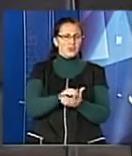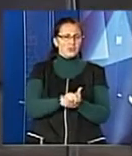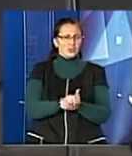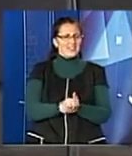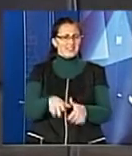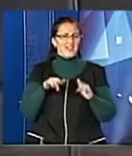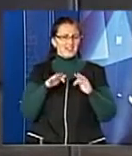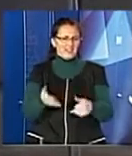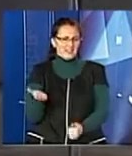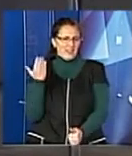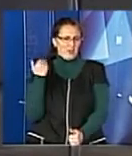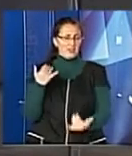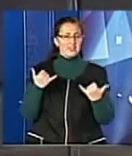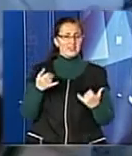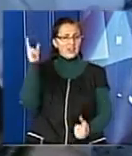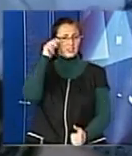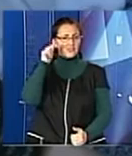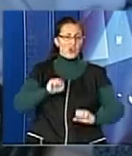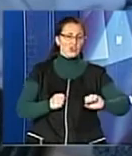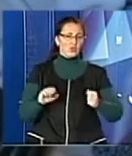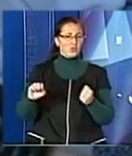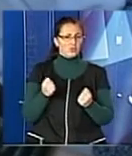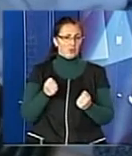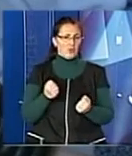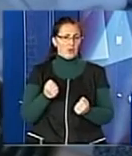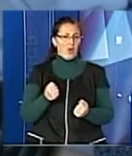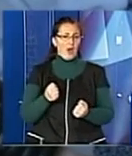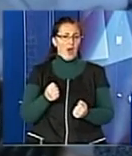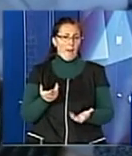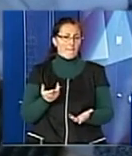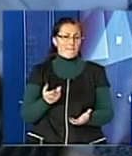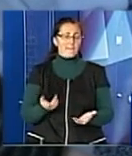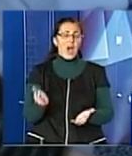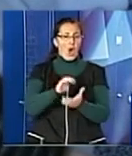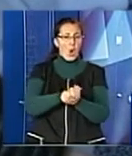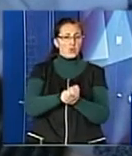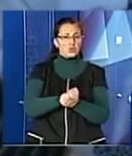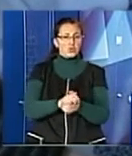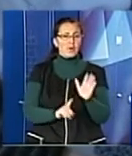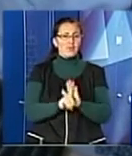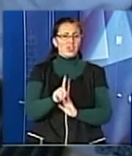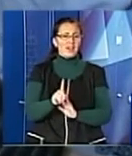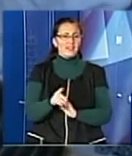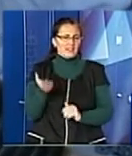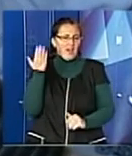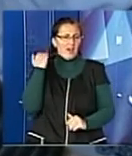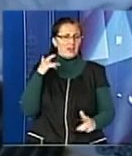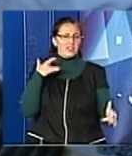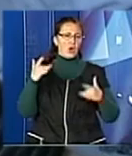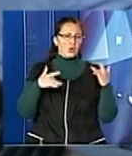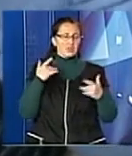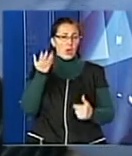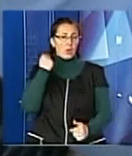Тепер ж навчається чомусь новому один в одного. Наша дружба почалася на одному з концертів, коли заграли такі сирні,